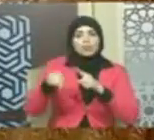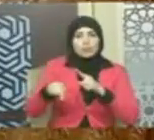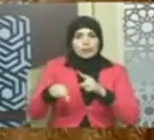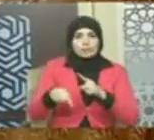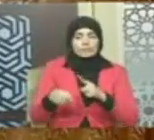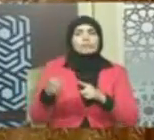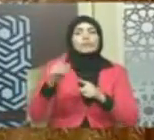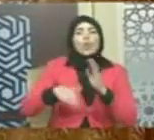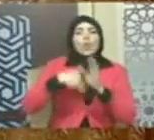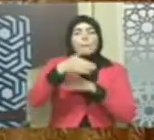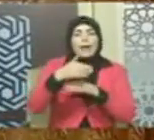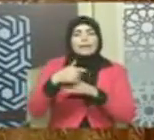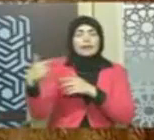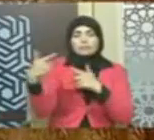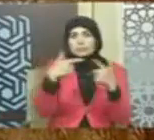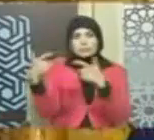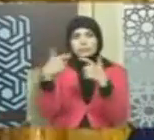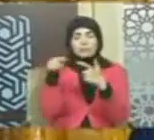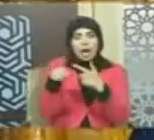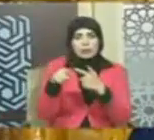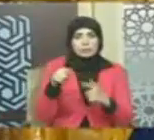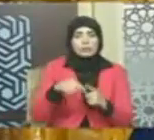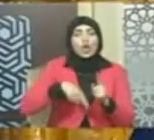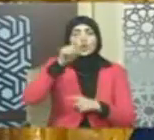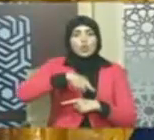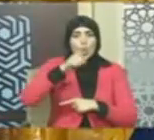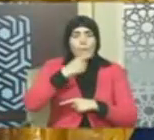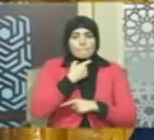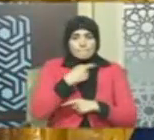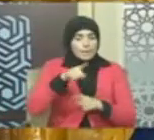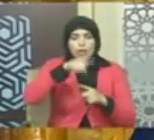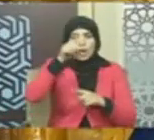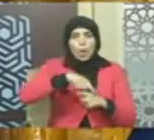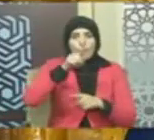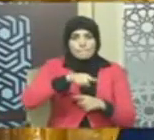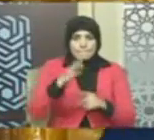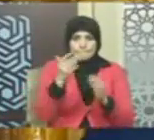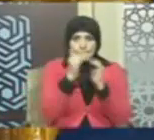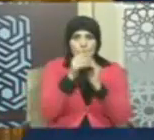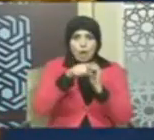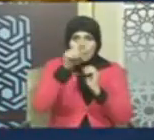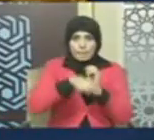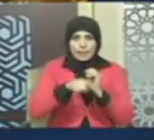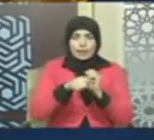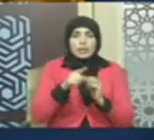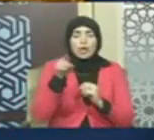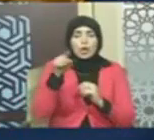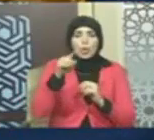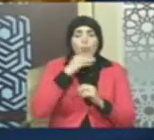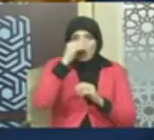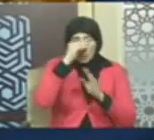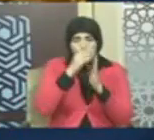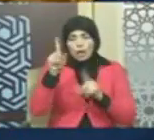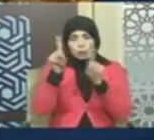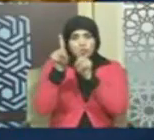وجاءت معركة من المعارك يوم من الأيام، والقرآن تحدث عنها